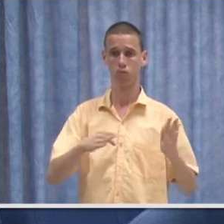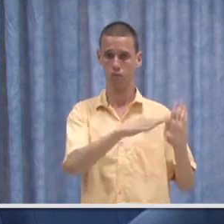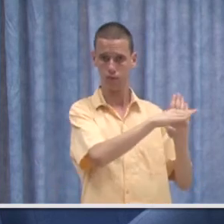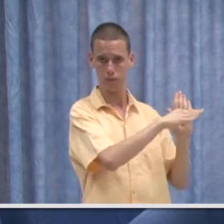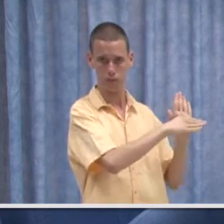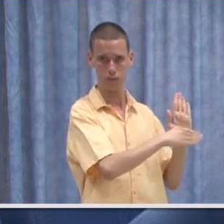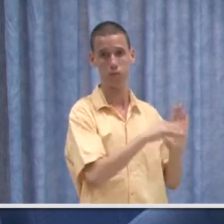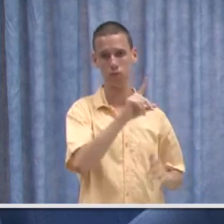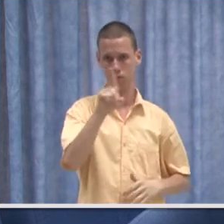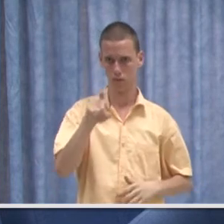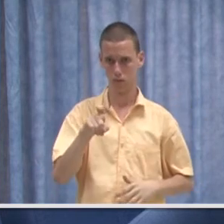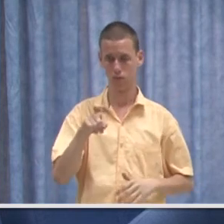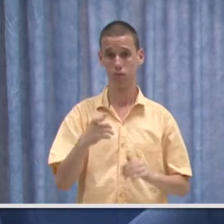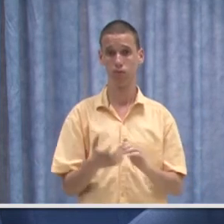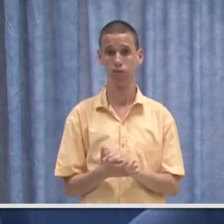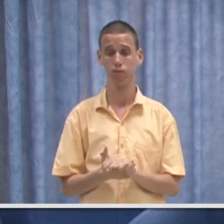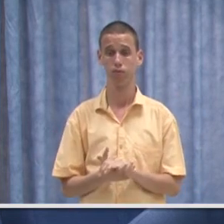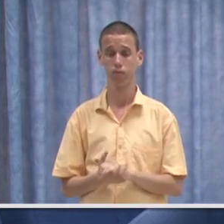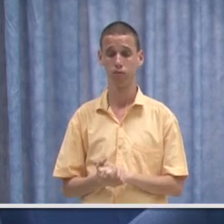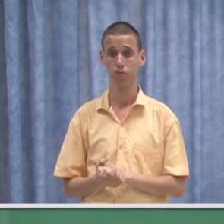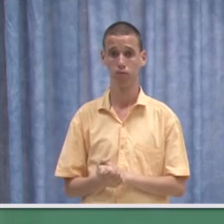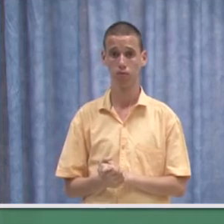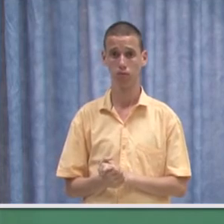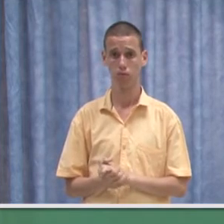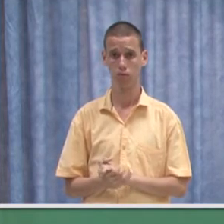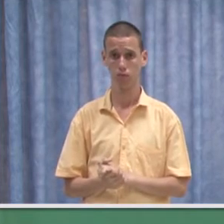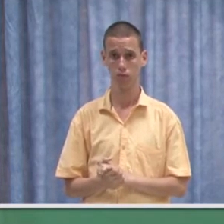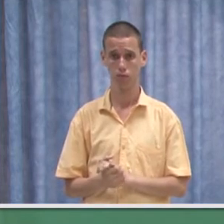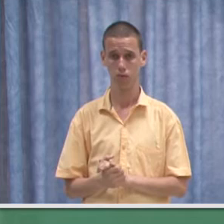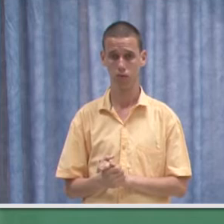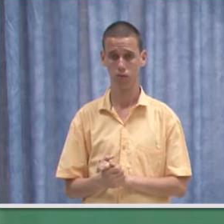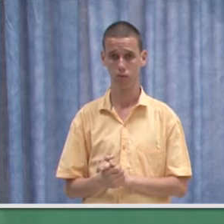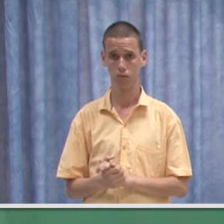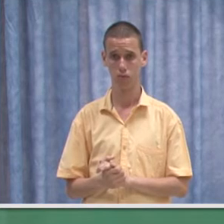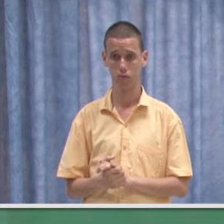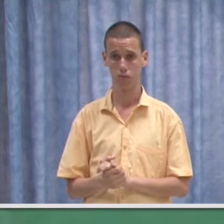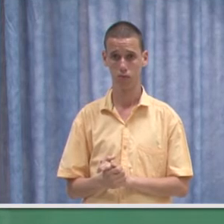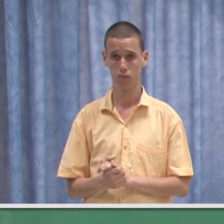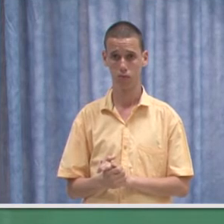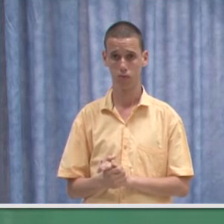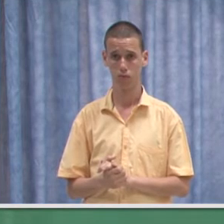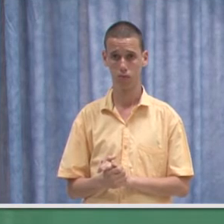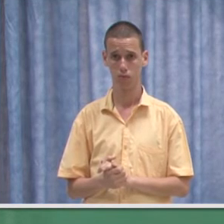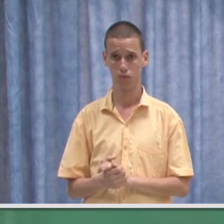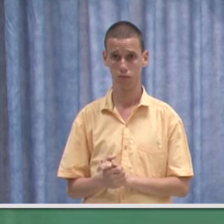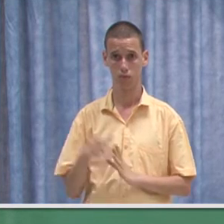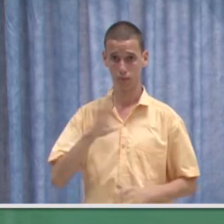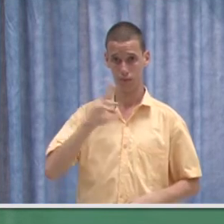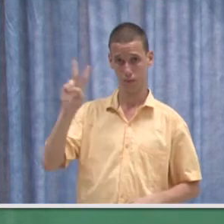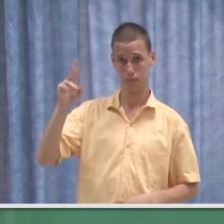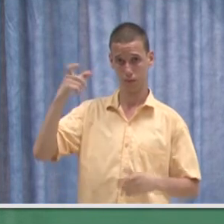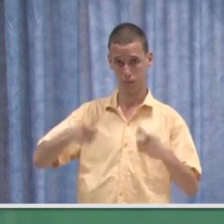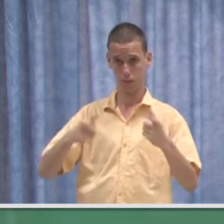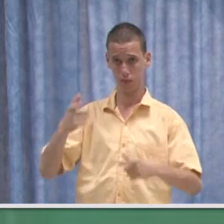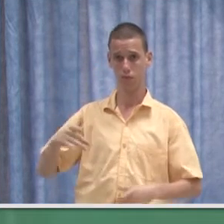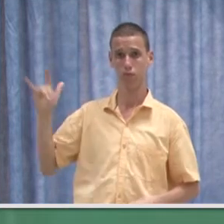Ok, merci pour vos questions. Ça a des étrangers encore ici. Je parle que nous, dans une range de l'endroit, vous pouvez rester jusqu'à ce que vous gagnez